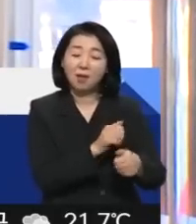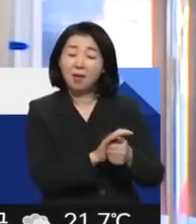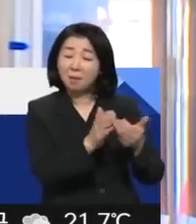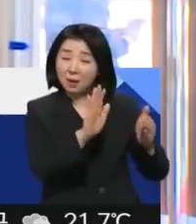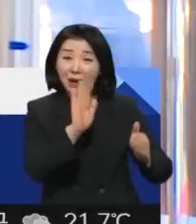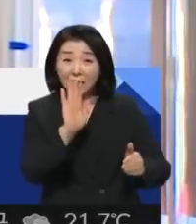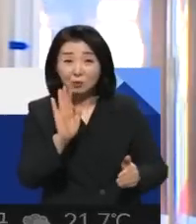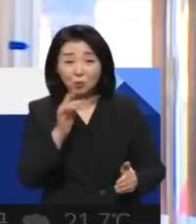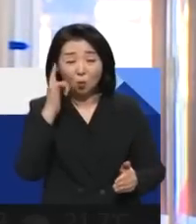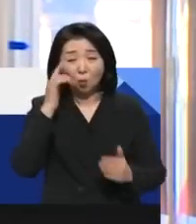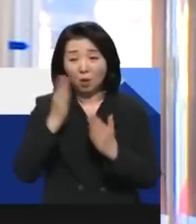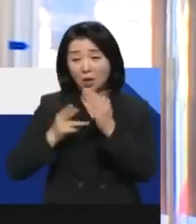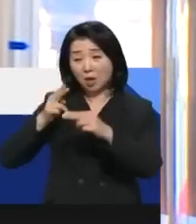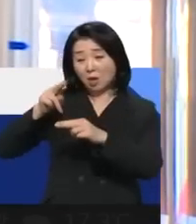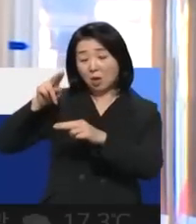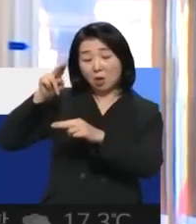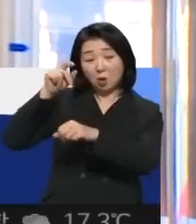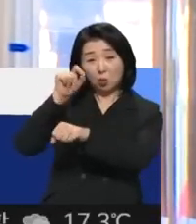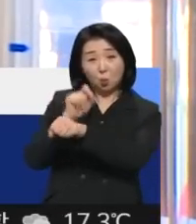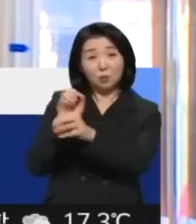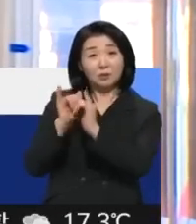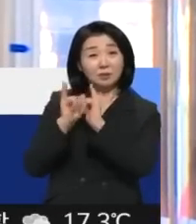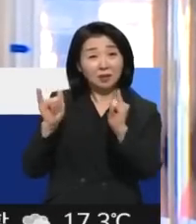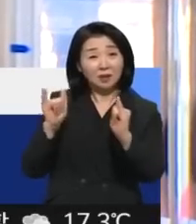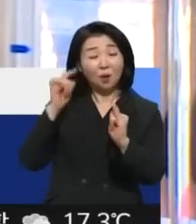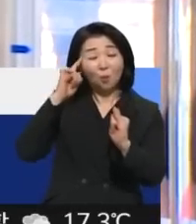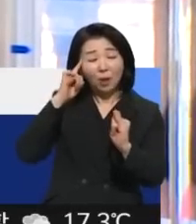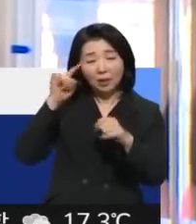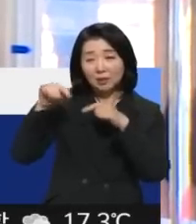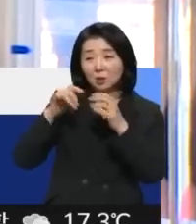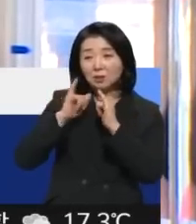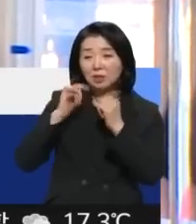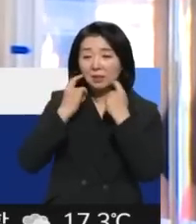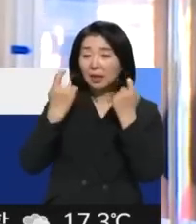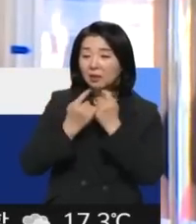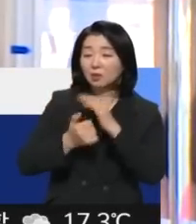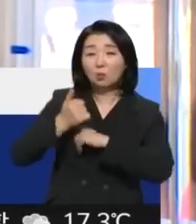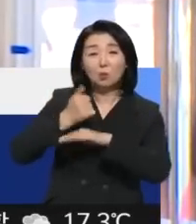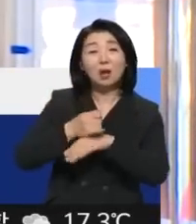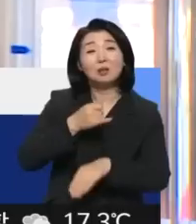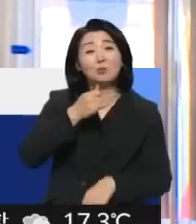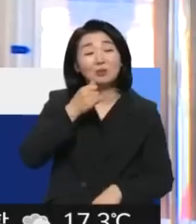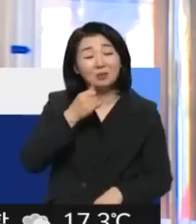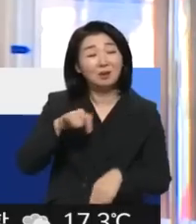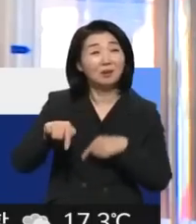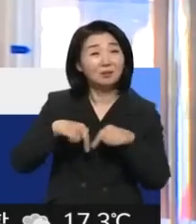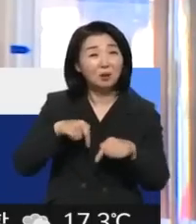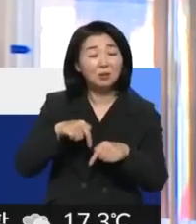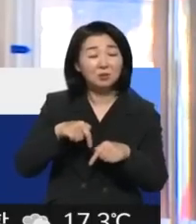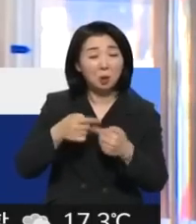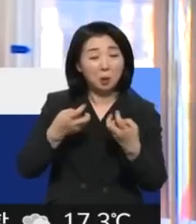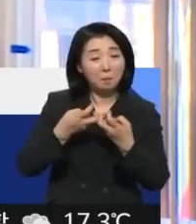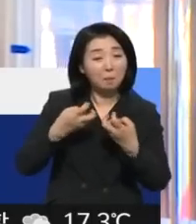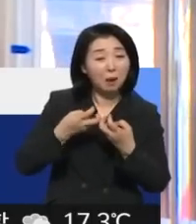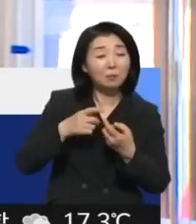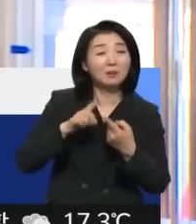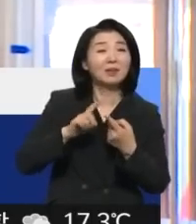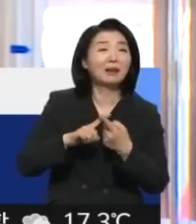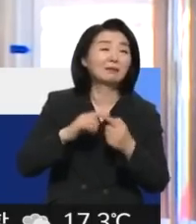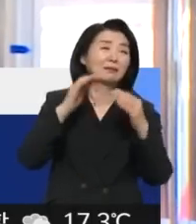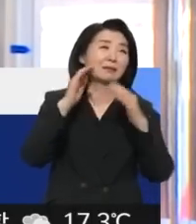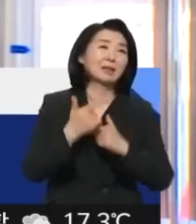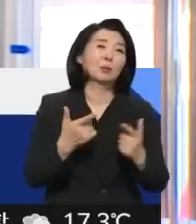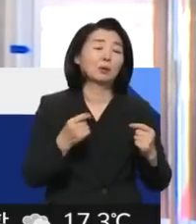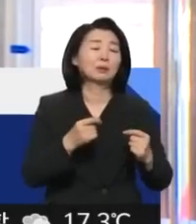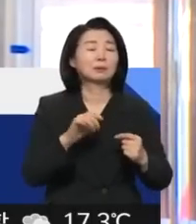아니라 공직자가 어떻게 하면 정치인 개인으로서 성공할 수 있는지 정치적 처세술에 대한 것 같습니다. 저는 그런